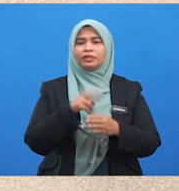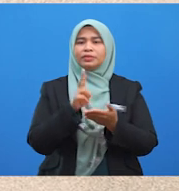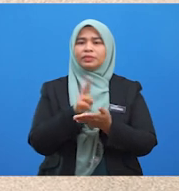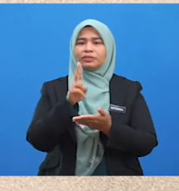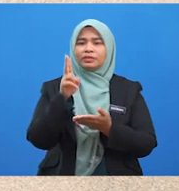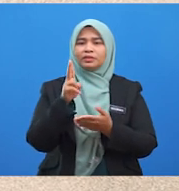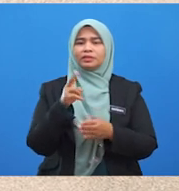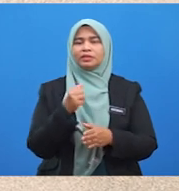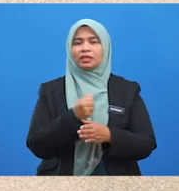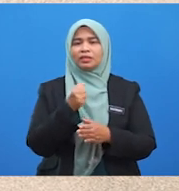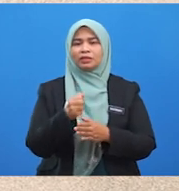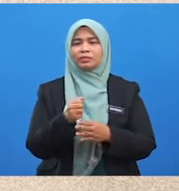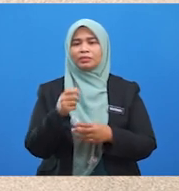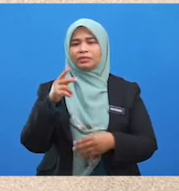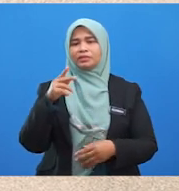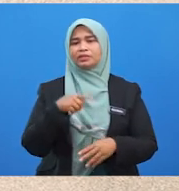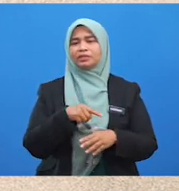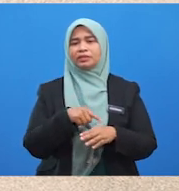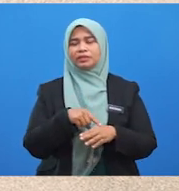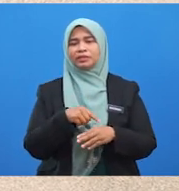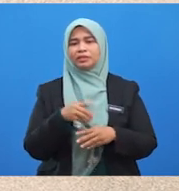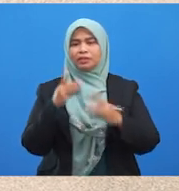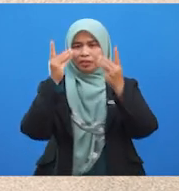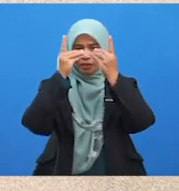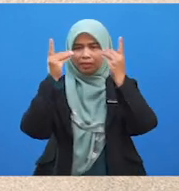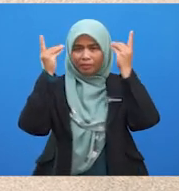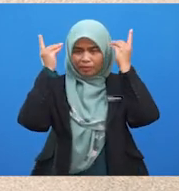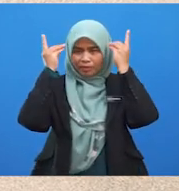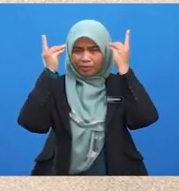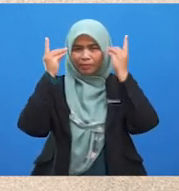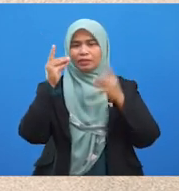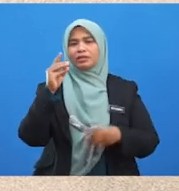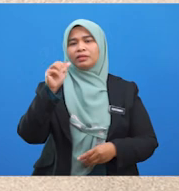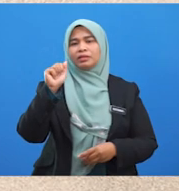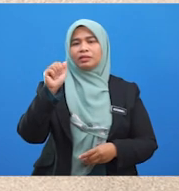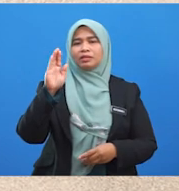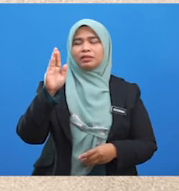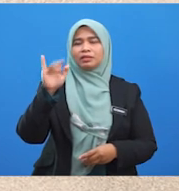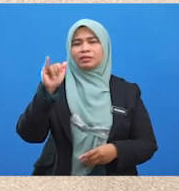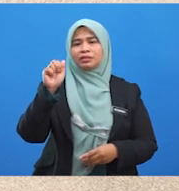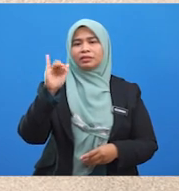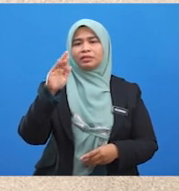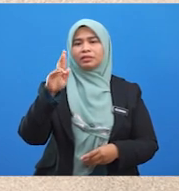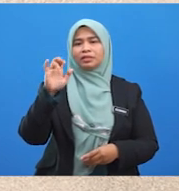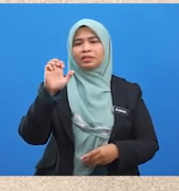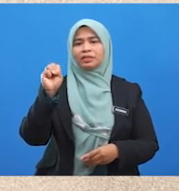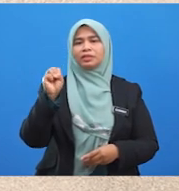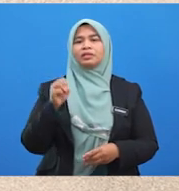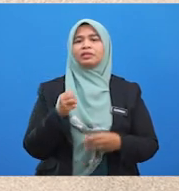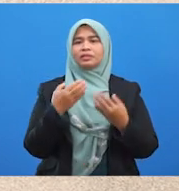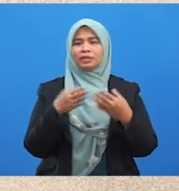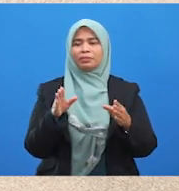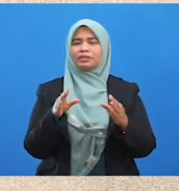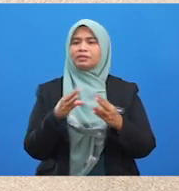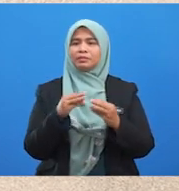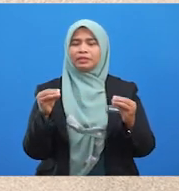ataupun graduan perundangan pada kebiasaannya akan mengambil diploma guaman syar'i